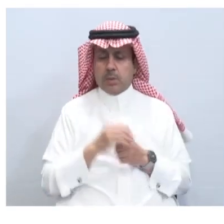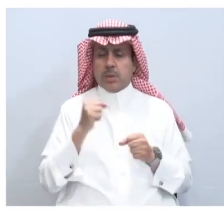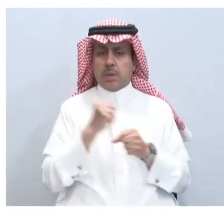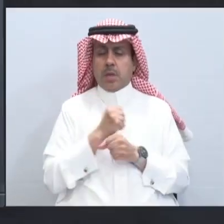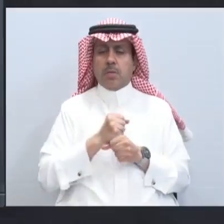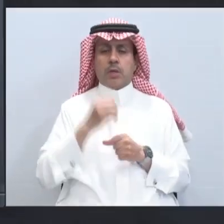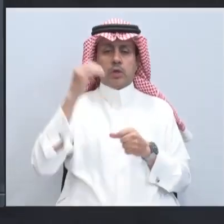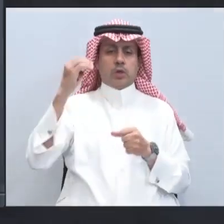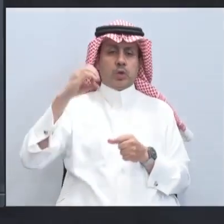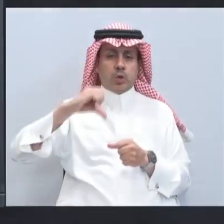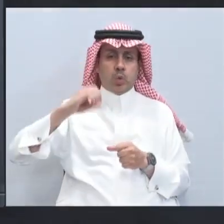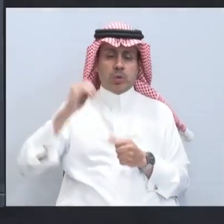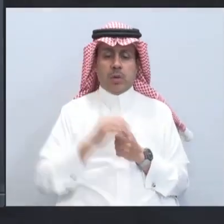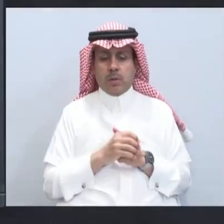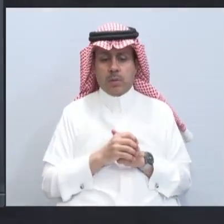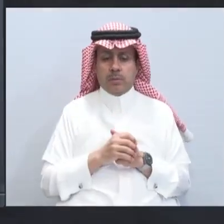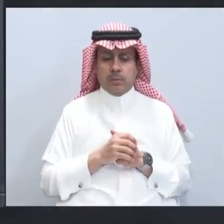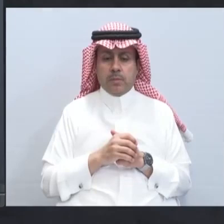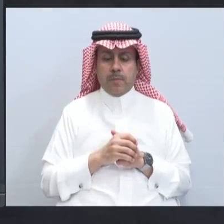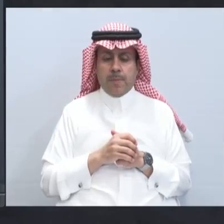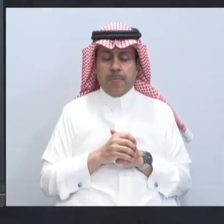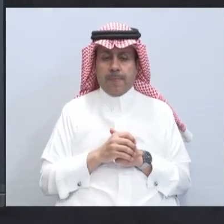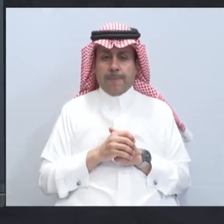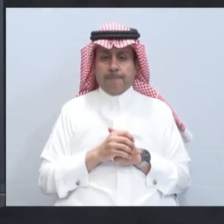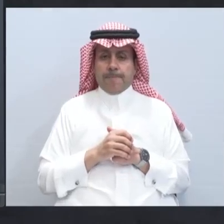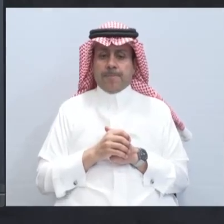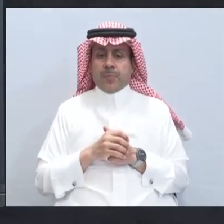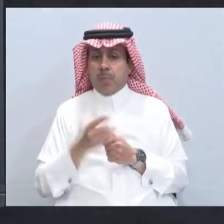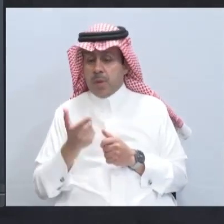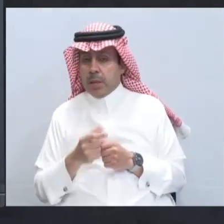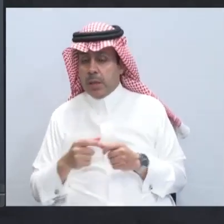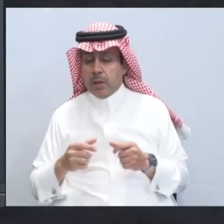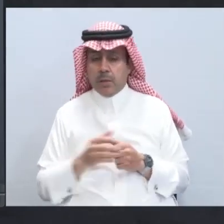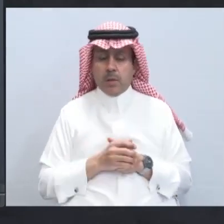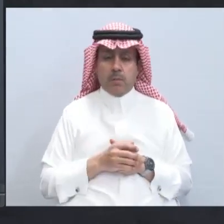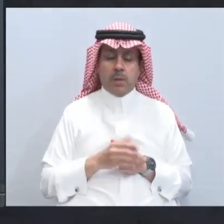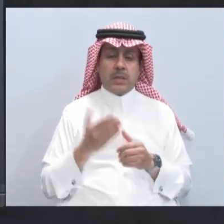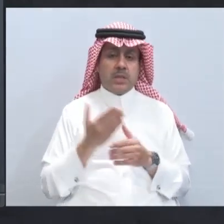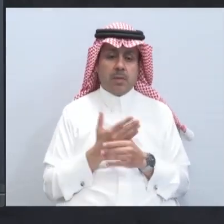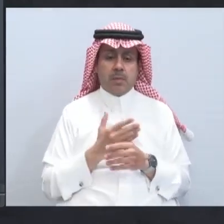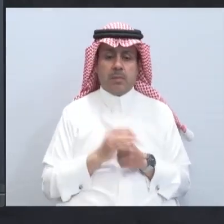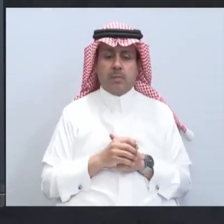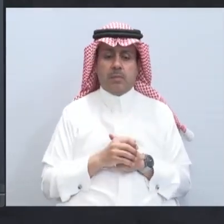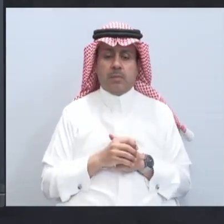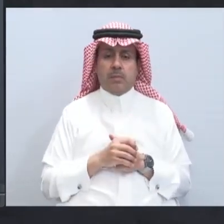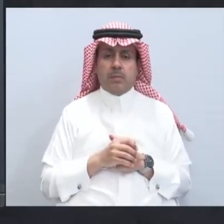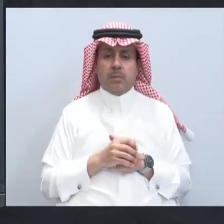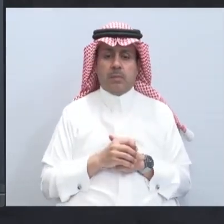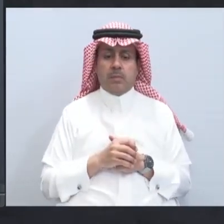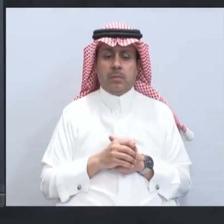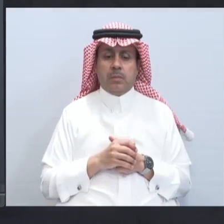الناس قد تستخدم هذا المحرك برايك ما ملاعي او ما هو السبب مثل ما ذكرنا انه